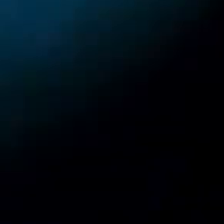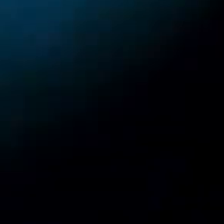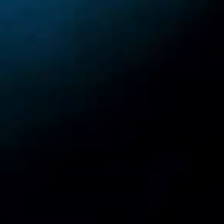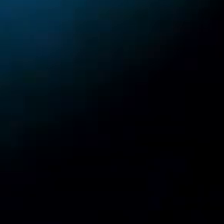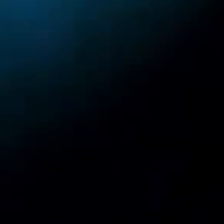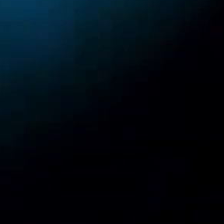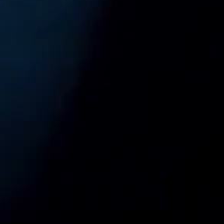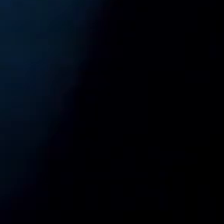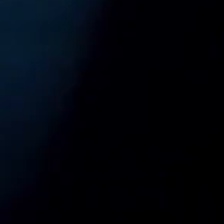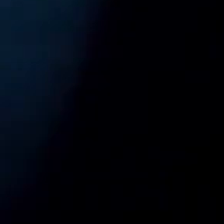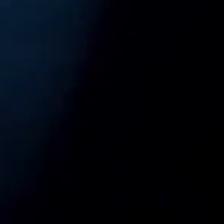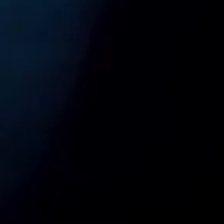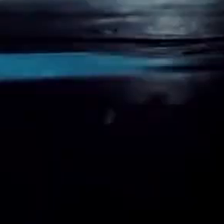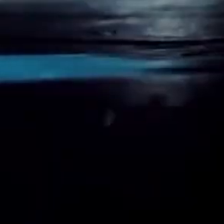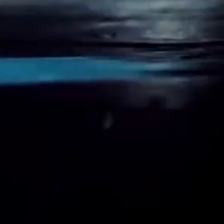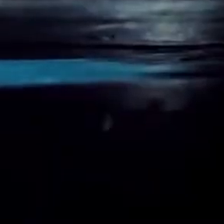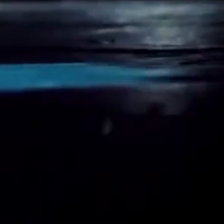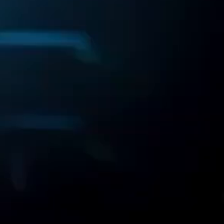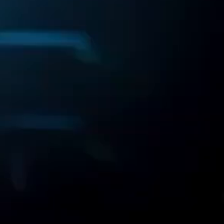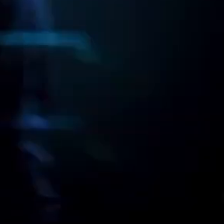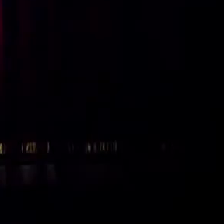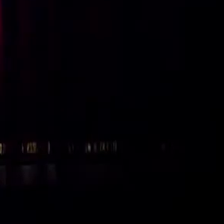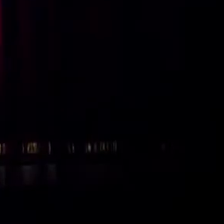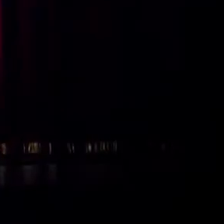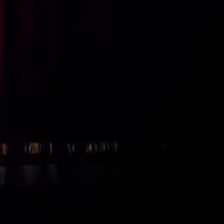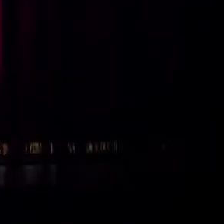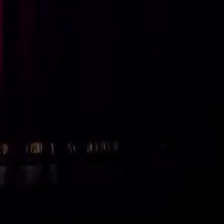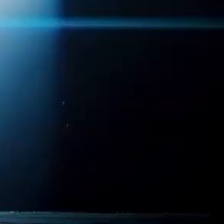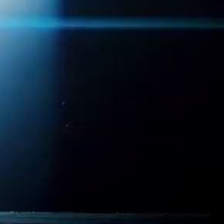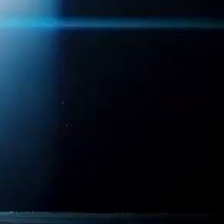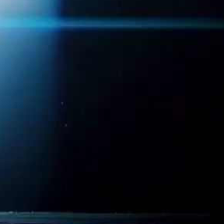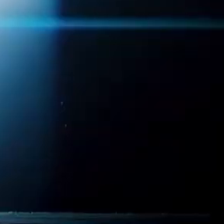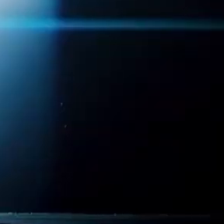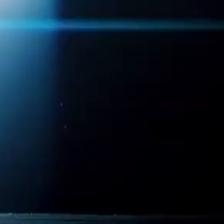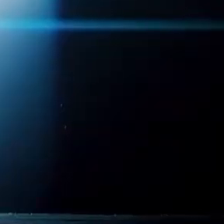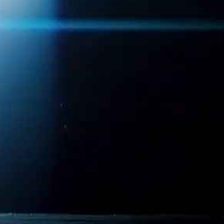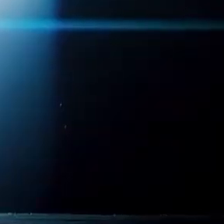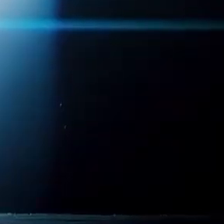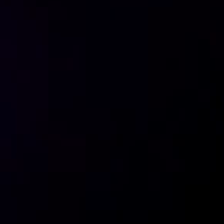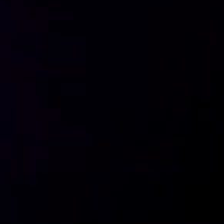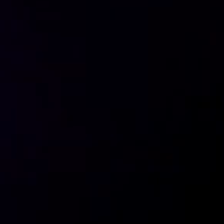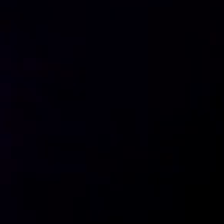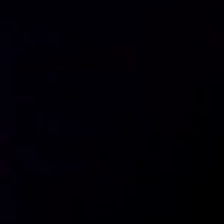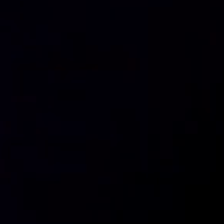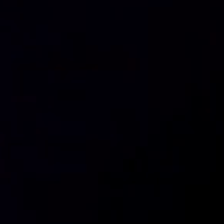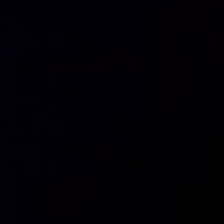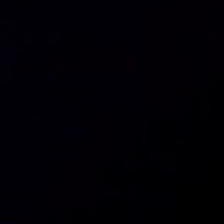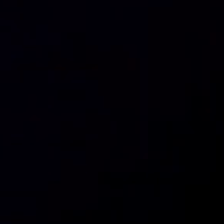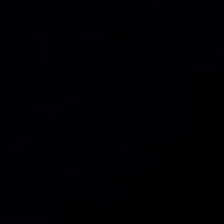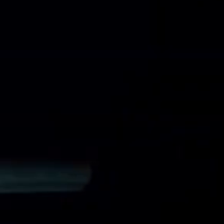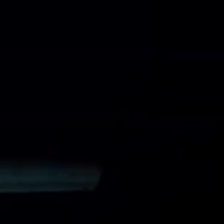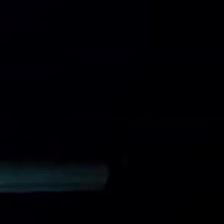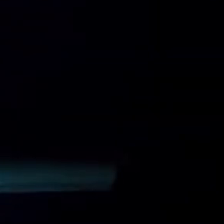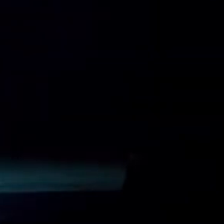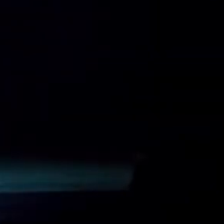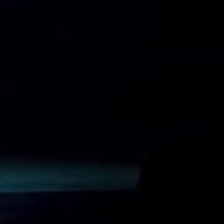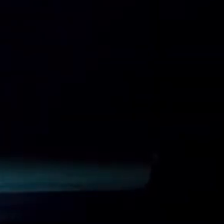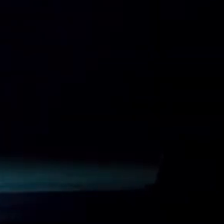sunt directe și incisiv este onest de încredere curajos